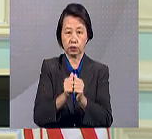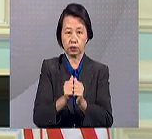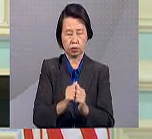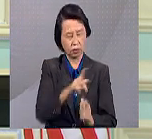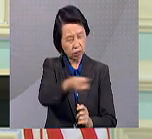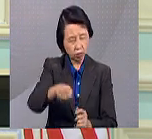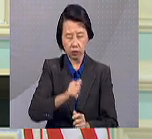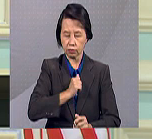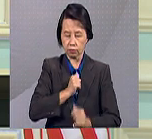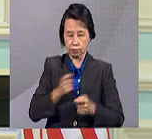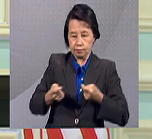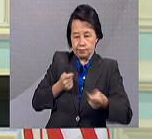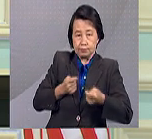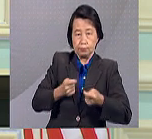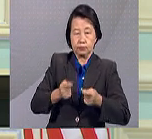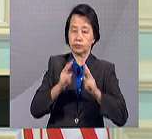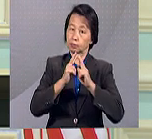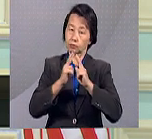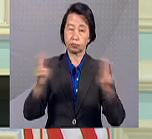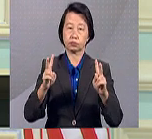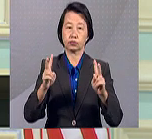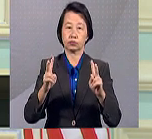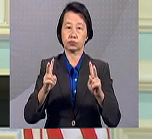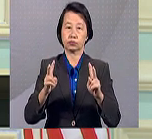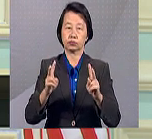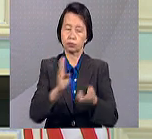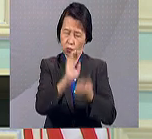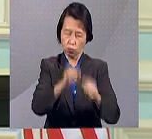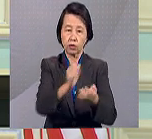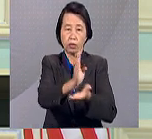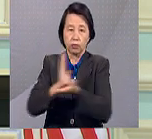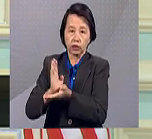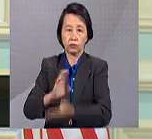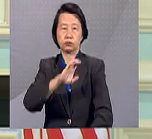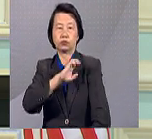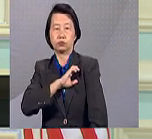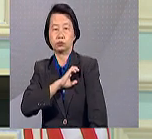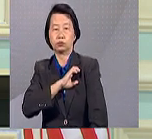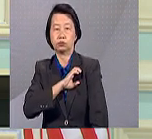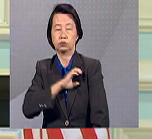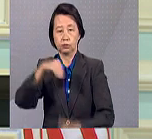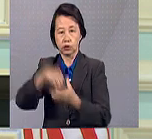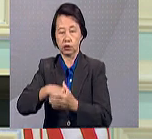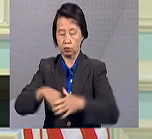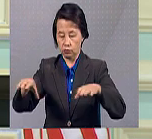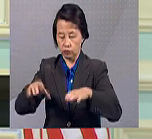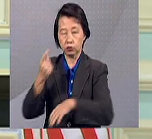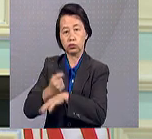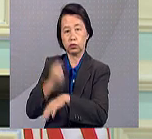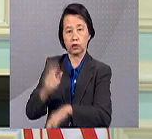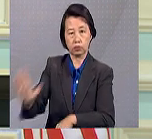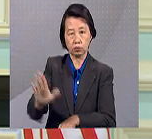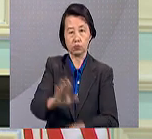kendiri adalah amat membantu pihak polis di dalam menjalankan tugas